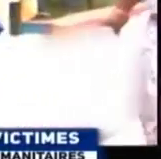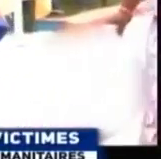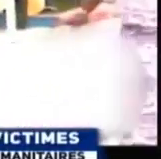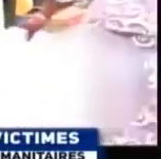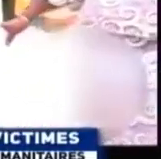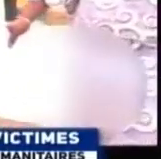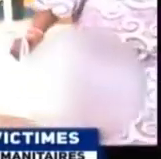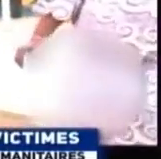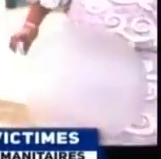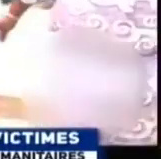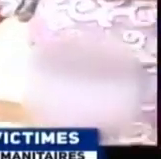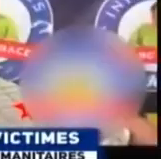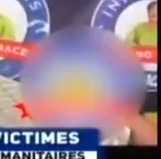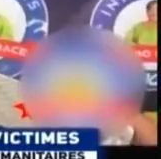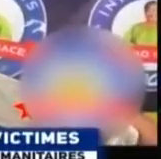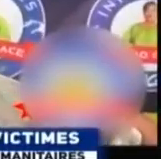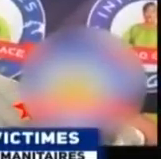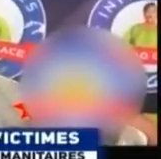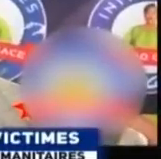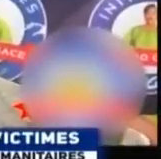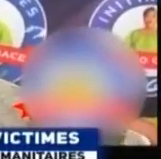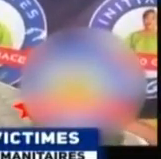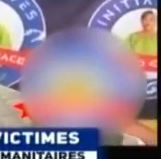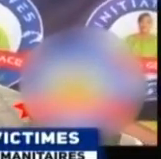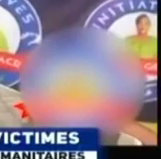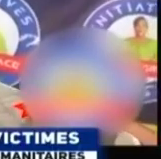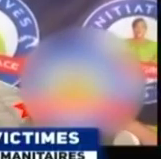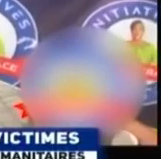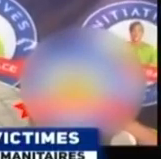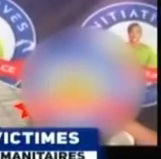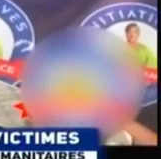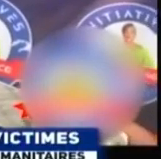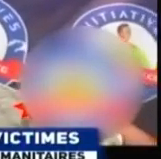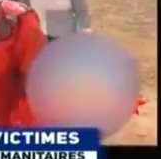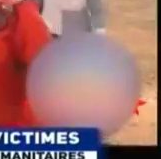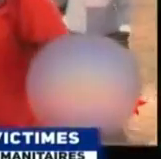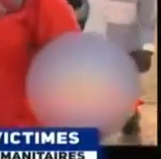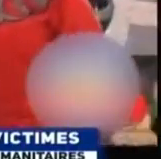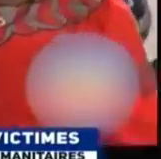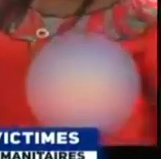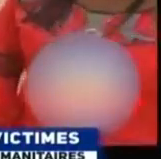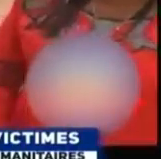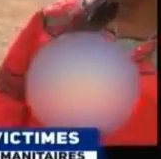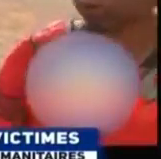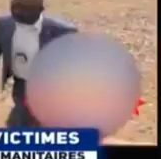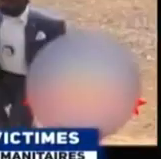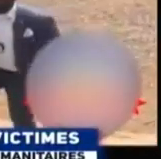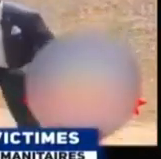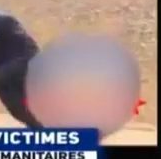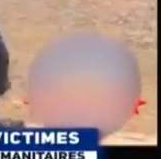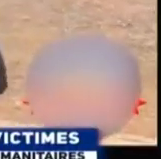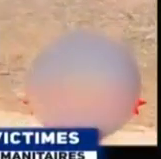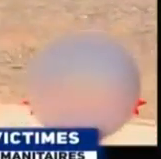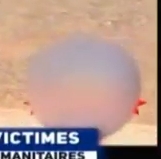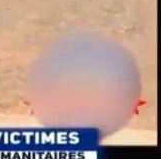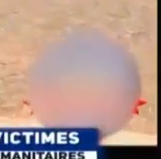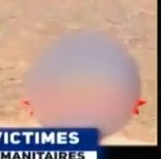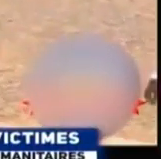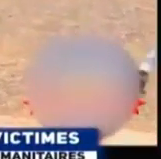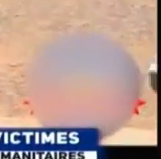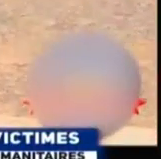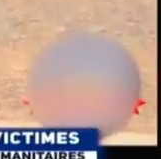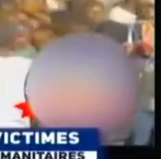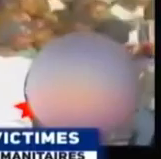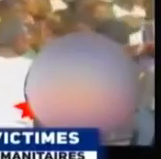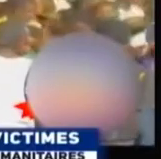Je demande qu'il ne s'en soit pas la dernière fois. Dans cette démarche, Grâce Ngabo, sous